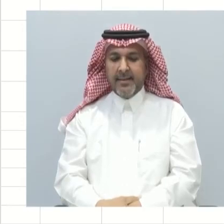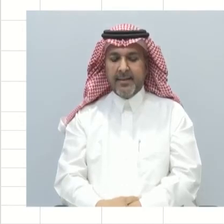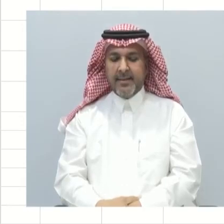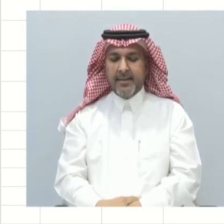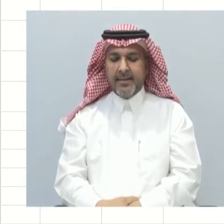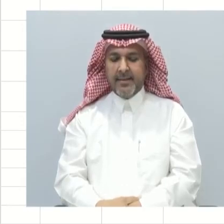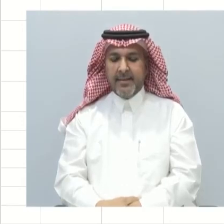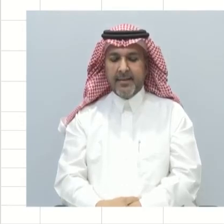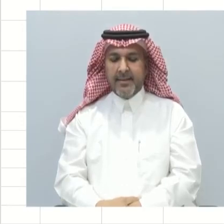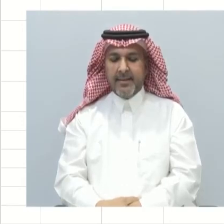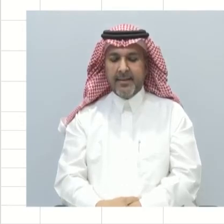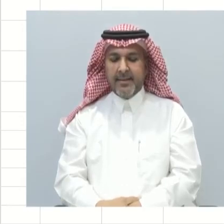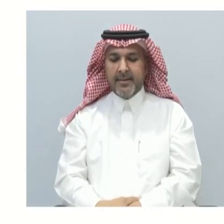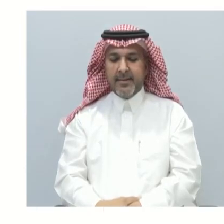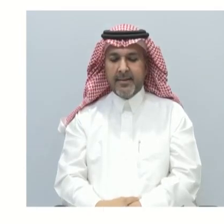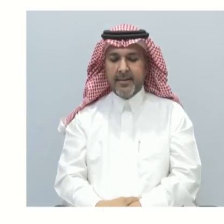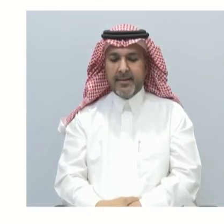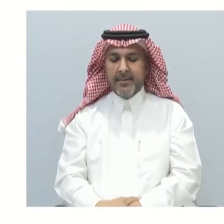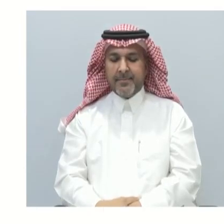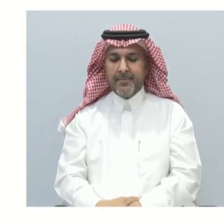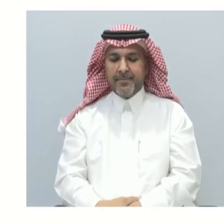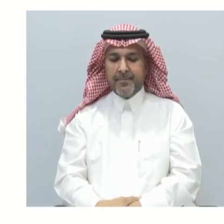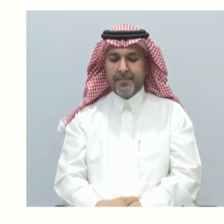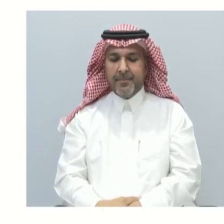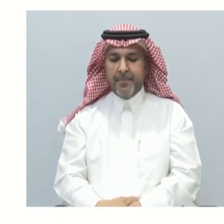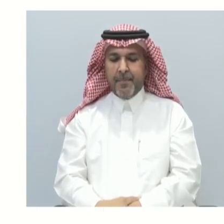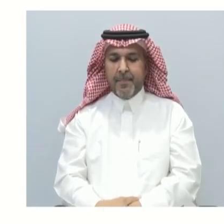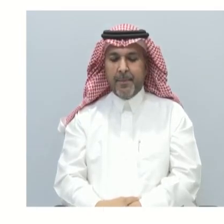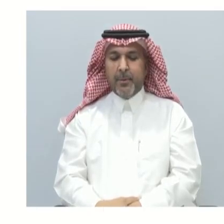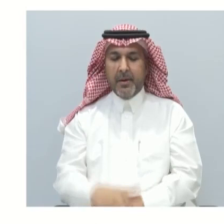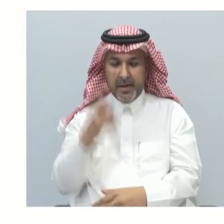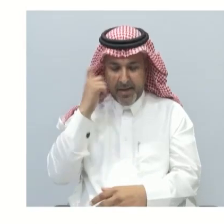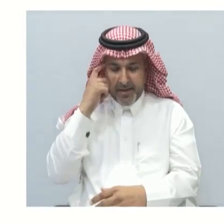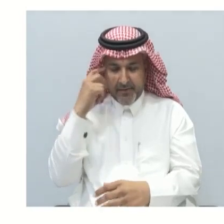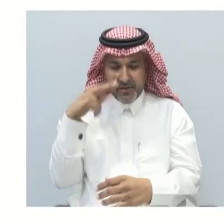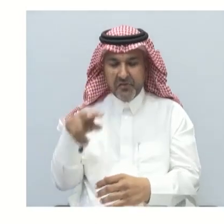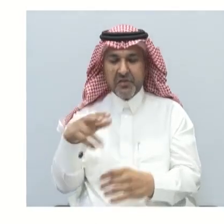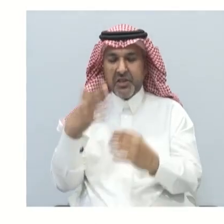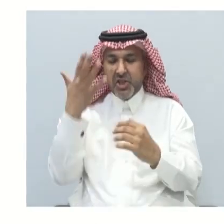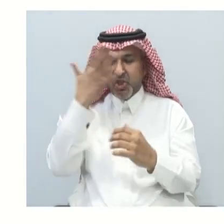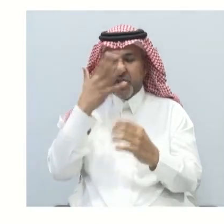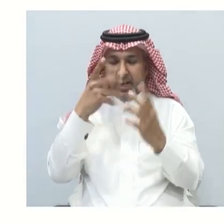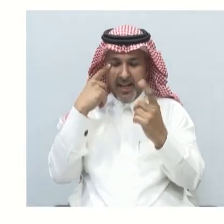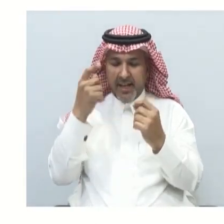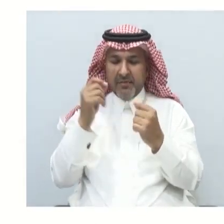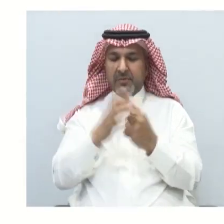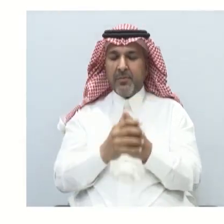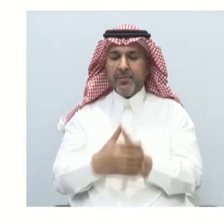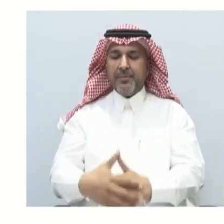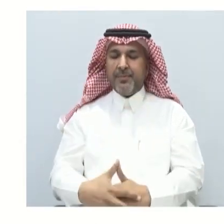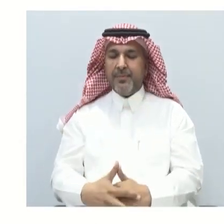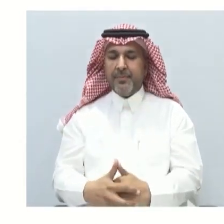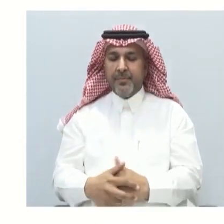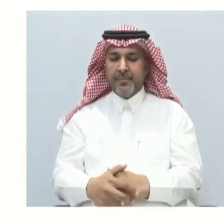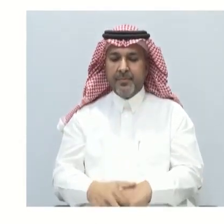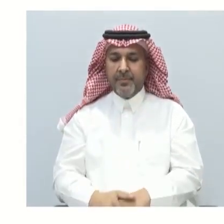تقريبا بهذه الصوره اذا اوجدنا احنا شكل الانتشار واوجد معامل ارتباط قاللك ما العوامل